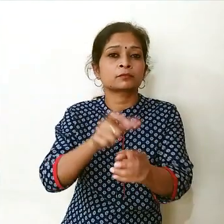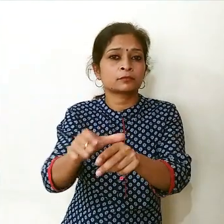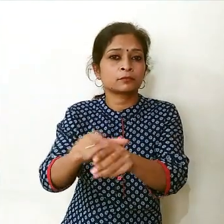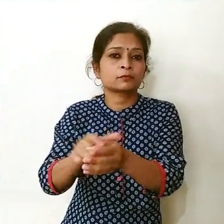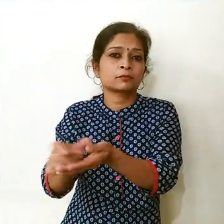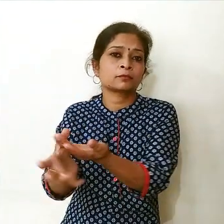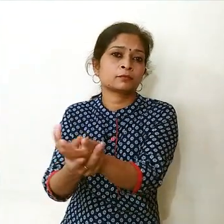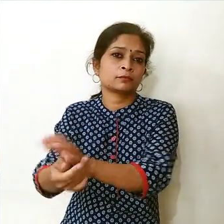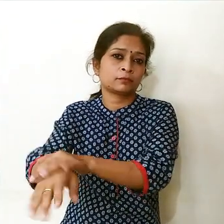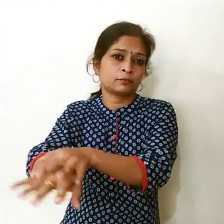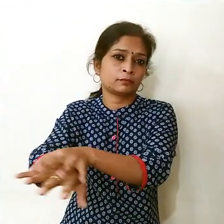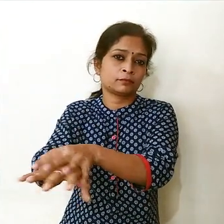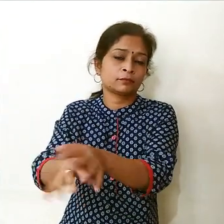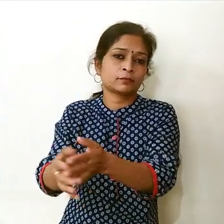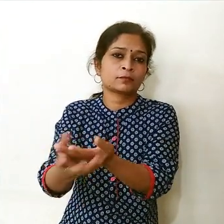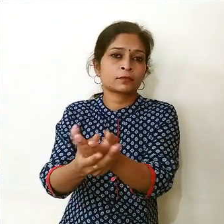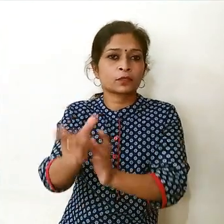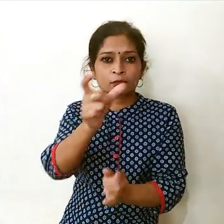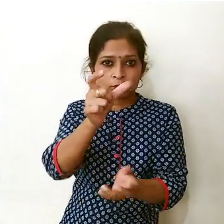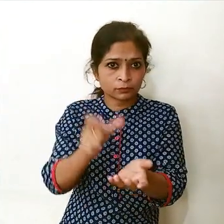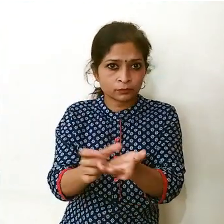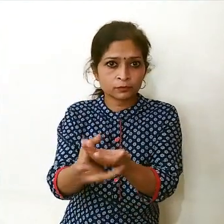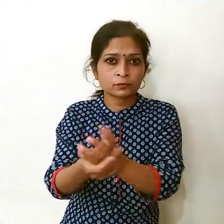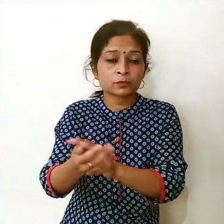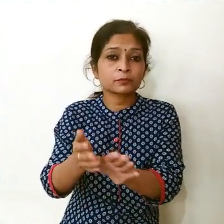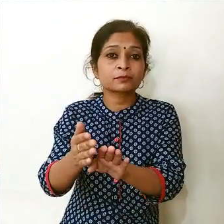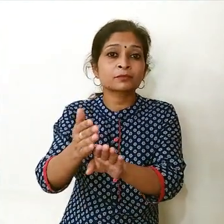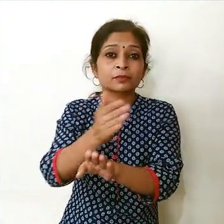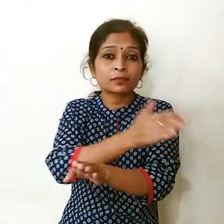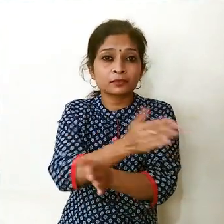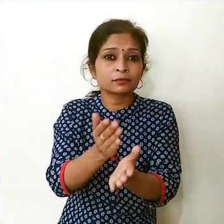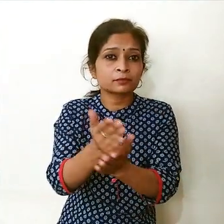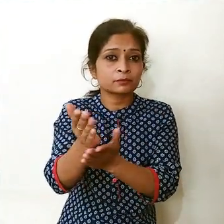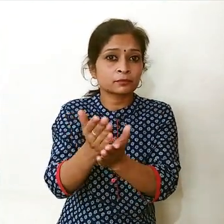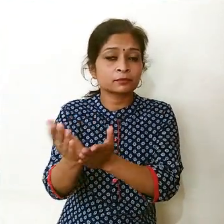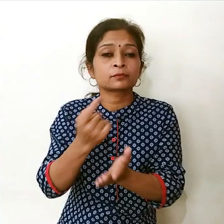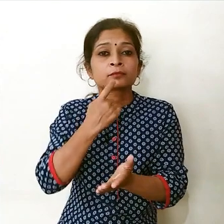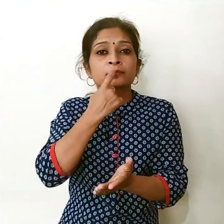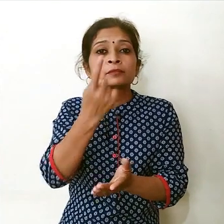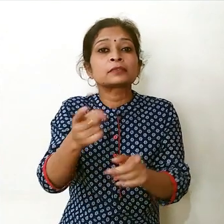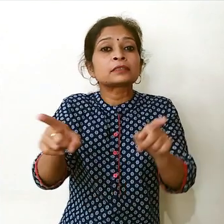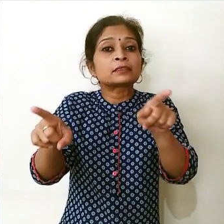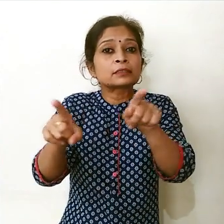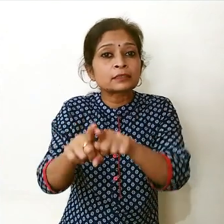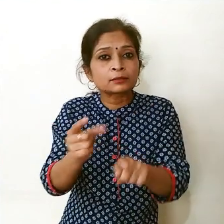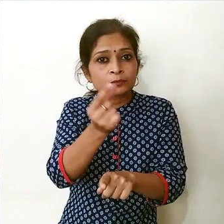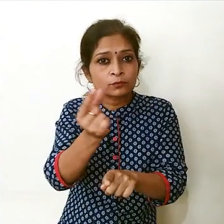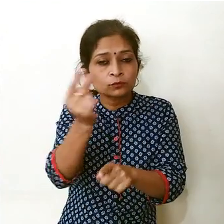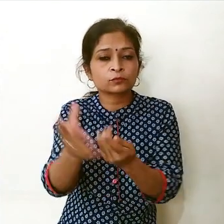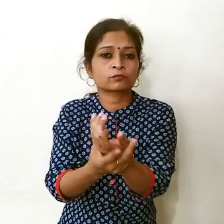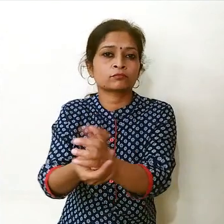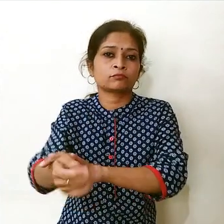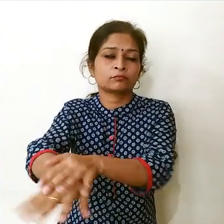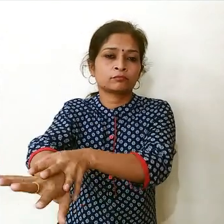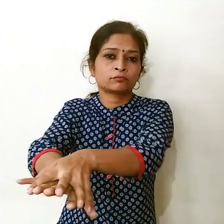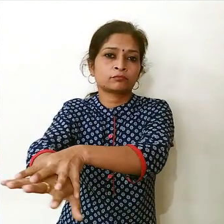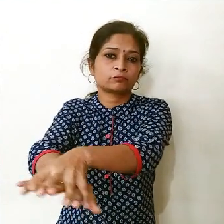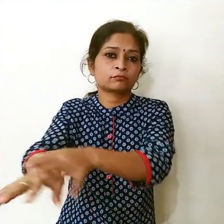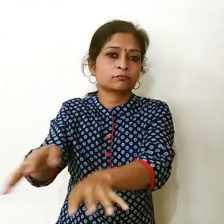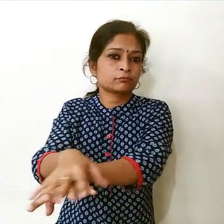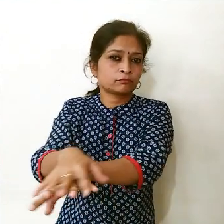दोएको कर सावन नहीं को और कि quarters topic बढ़ां